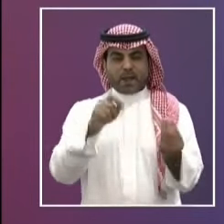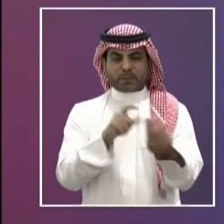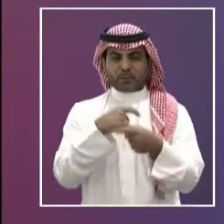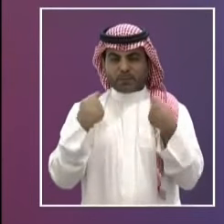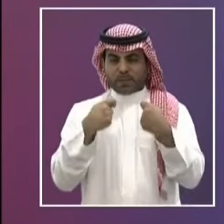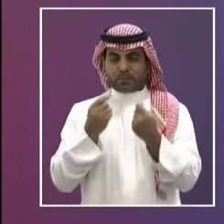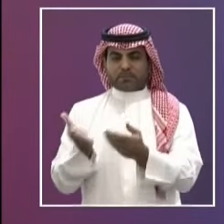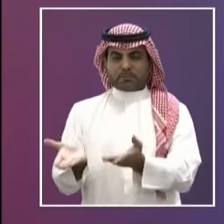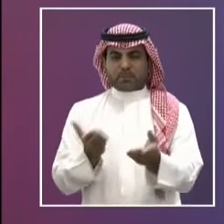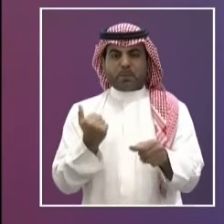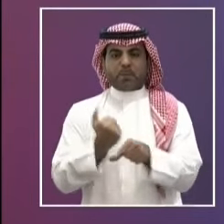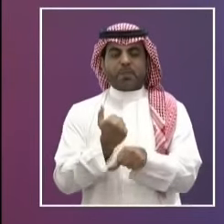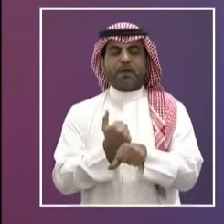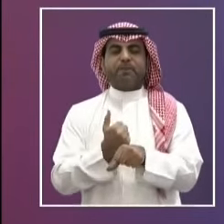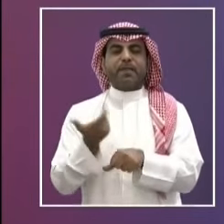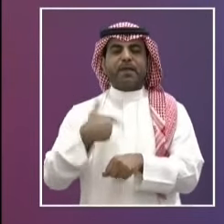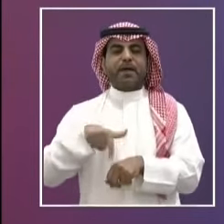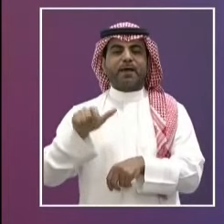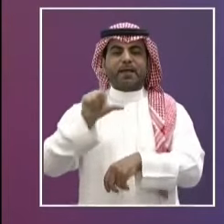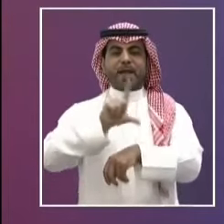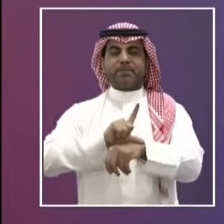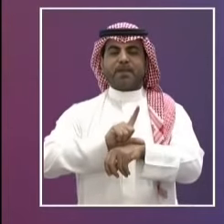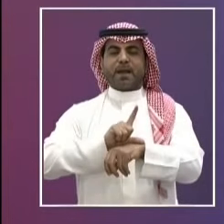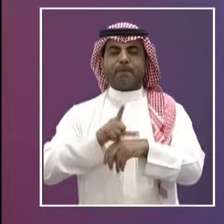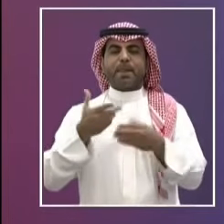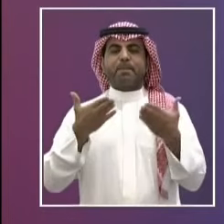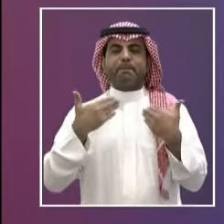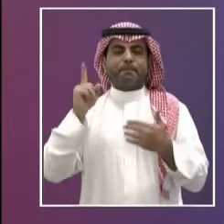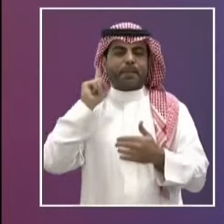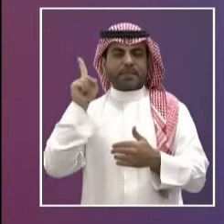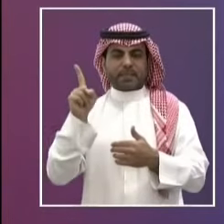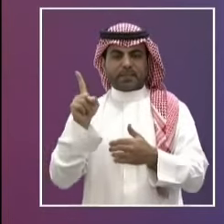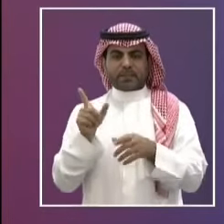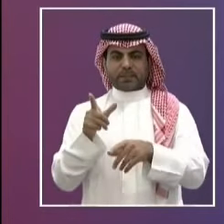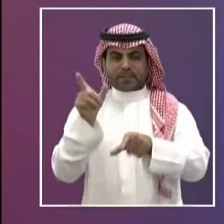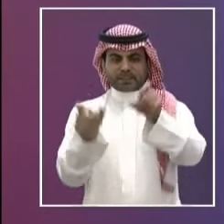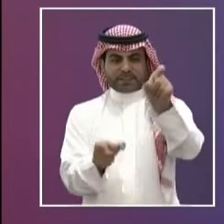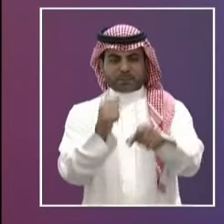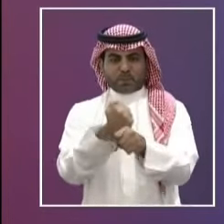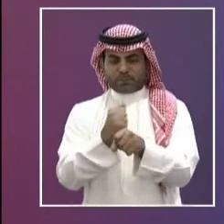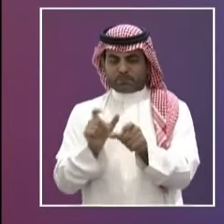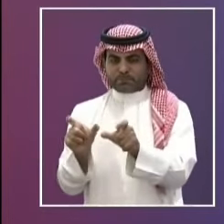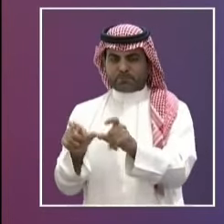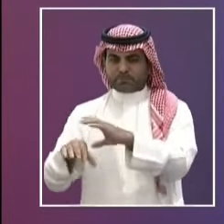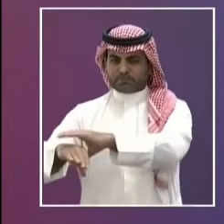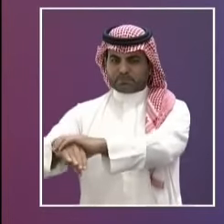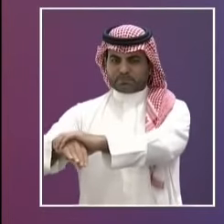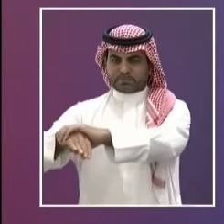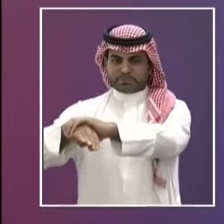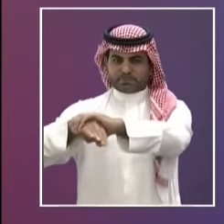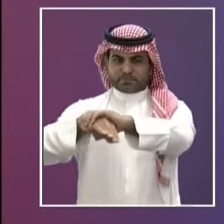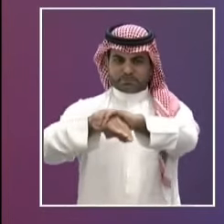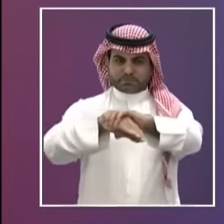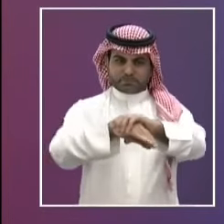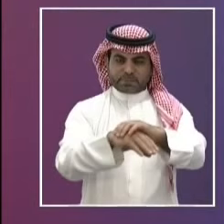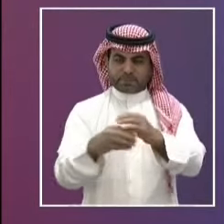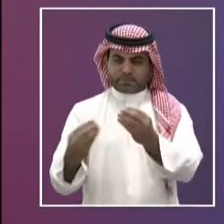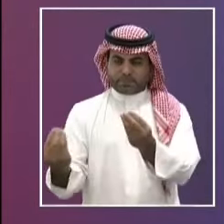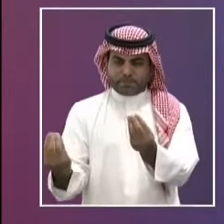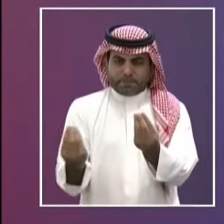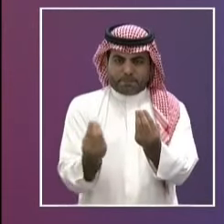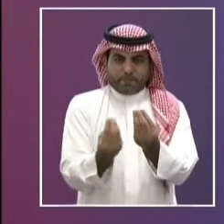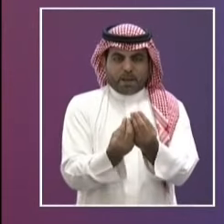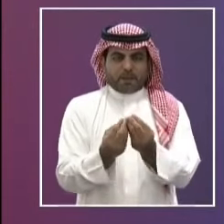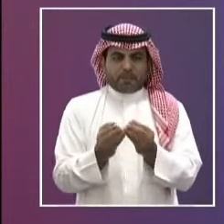وموظفي الرئاسة العامة لشؤون المسجد الحرام والمسجد النبوي، واصطحابهم لأداء العمرة. وعند